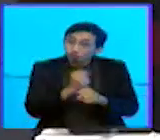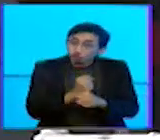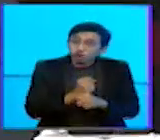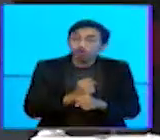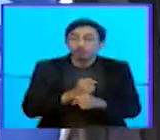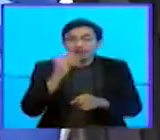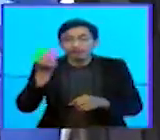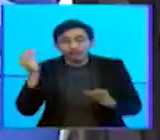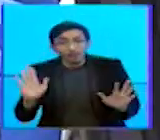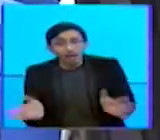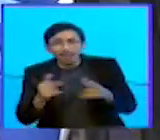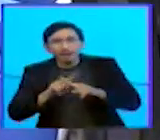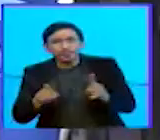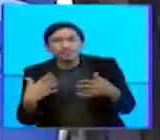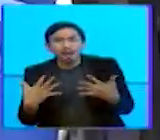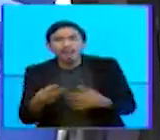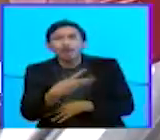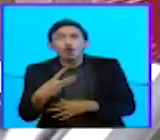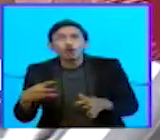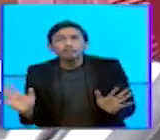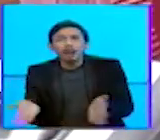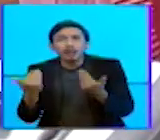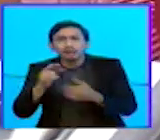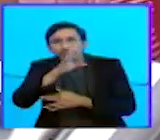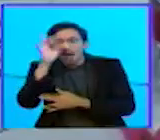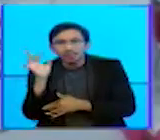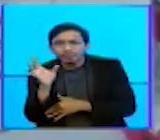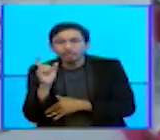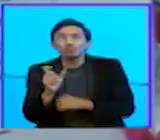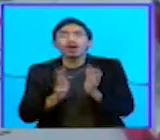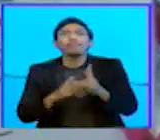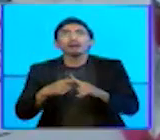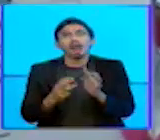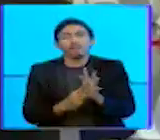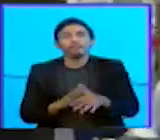saja, tetapi juga pemulihan ekonomi kreatif dan UMKM. Tim Liputan iNews melaporkan.